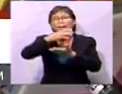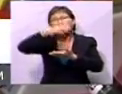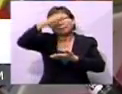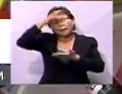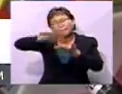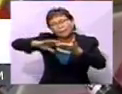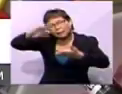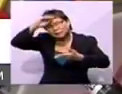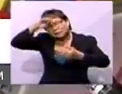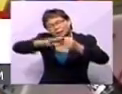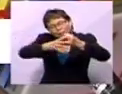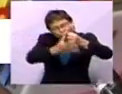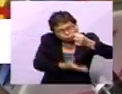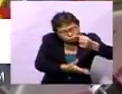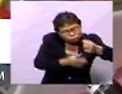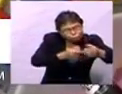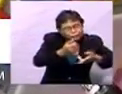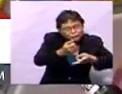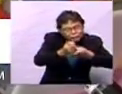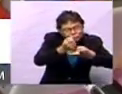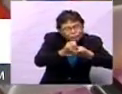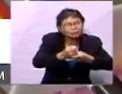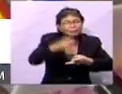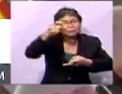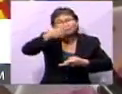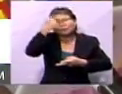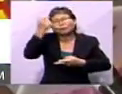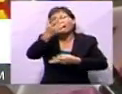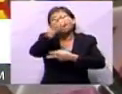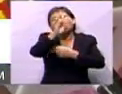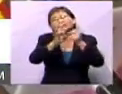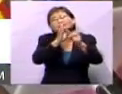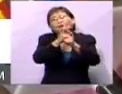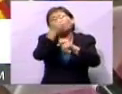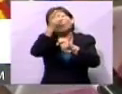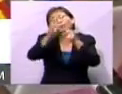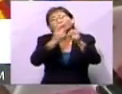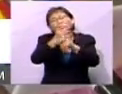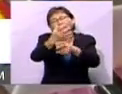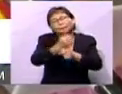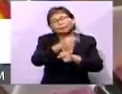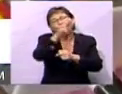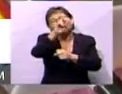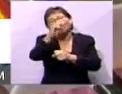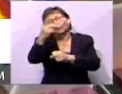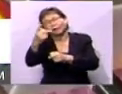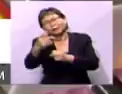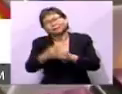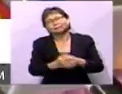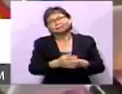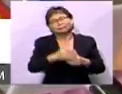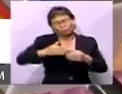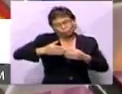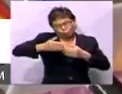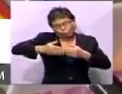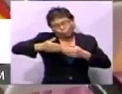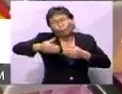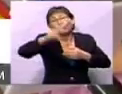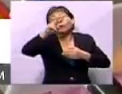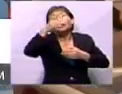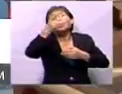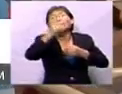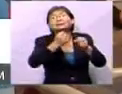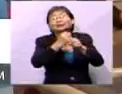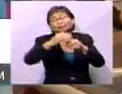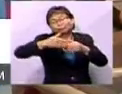menabung untuk pendidikan anak masa datang? Iyalah, mesti. Sebab 18 tahun nanti akan dapat RM20,000 kan. Hmm. So, memang bermanfaat